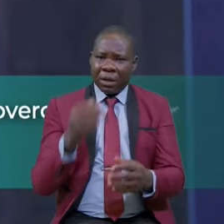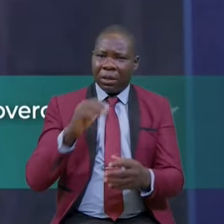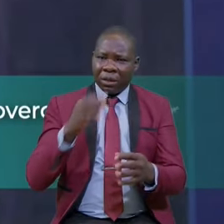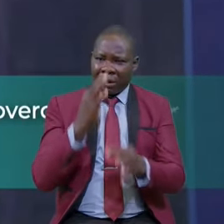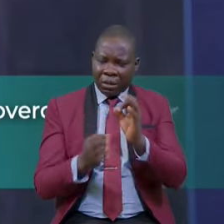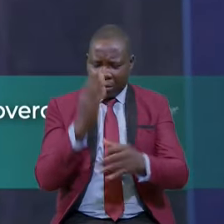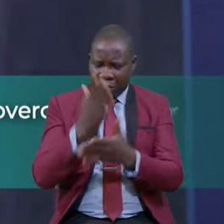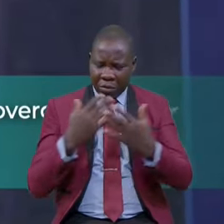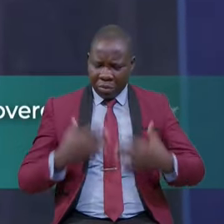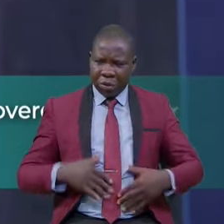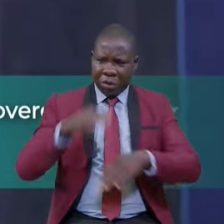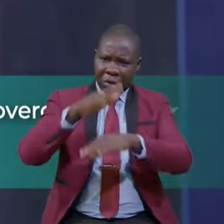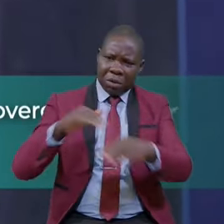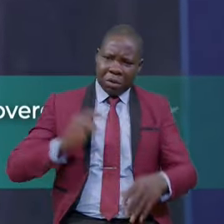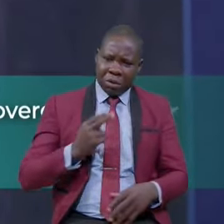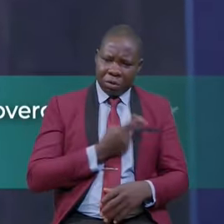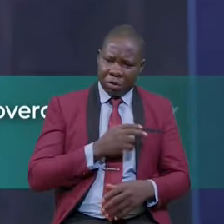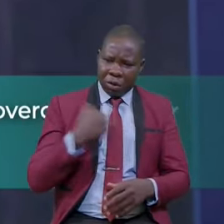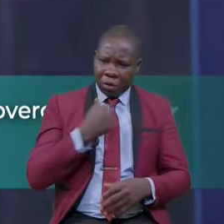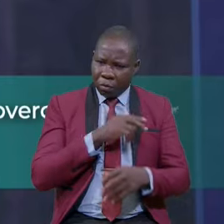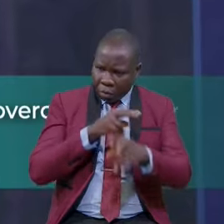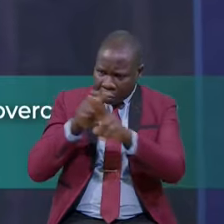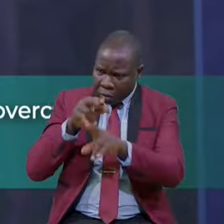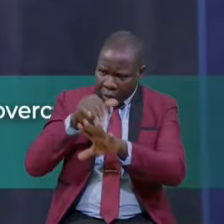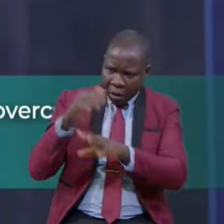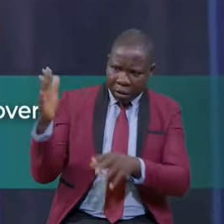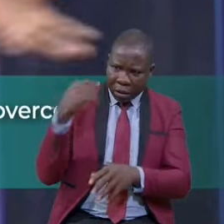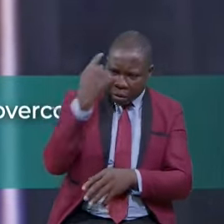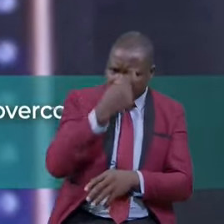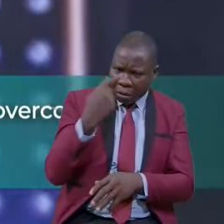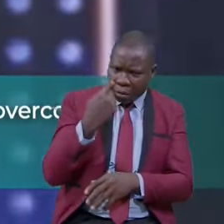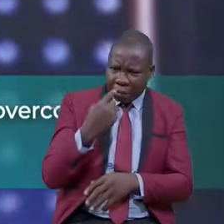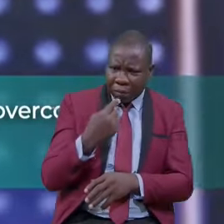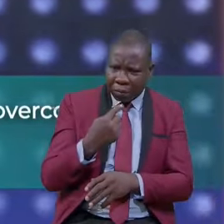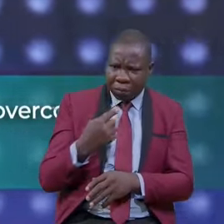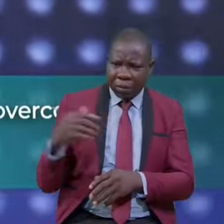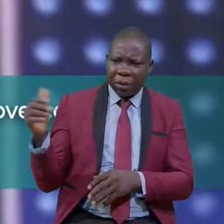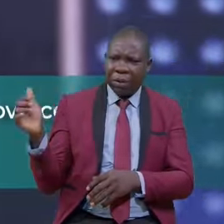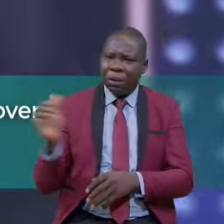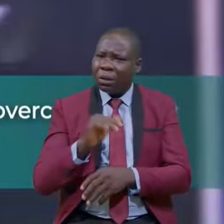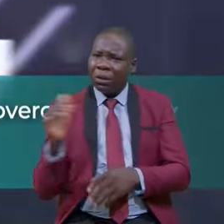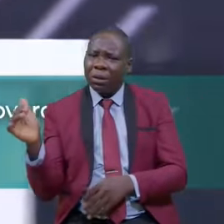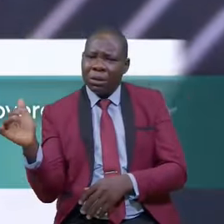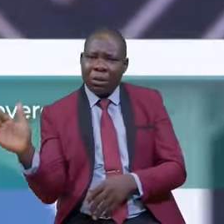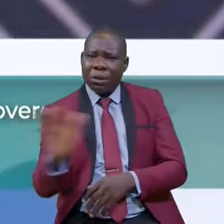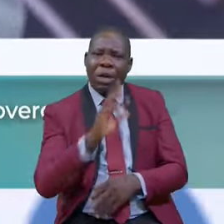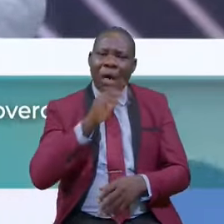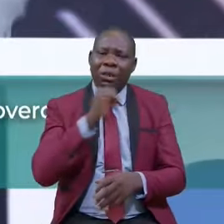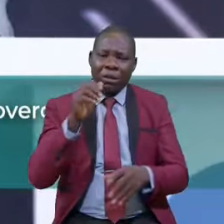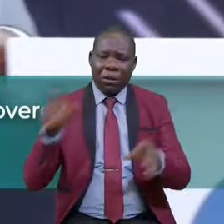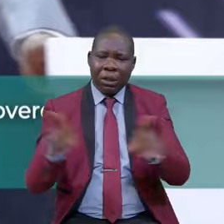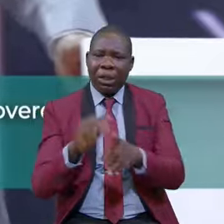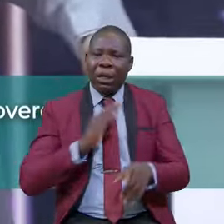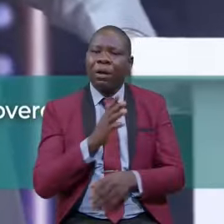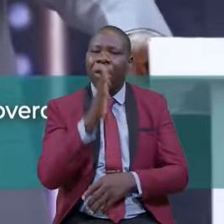regarde le visage. Ils ne sont pas papa et maman. Pourquoi ils sont différents? On détourne les regards de ces gens